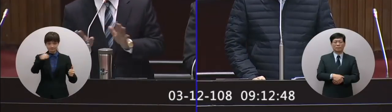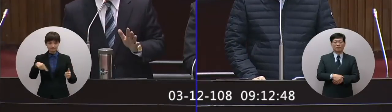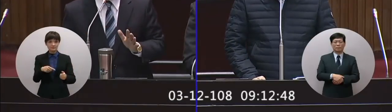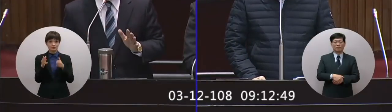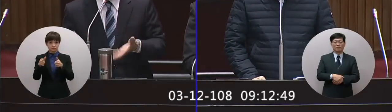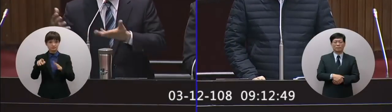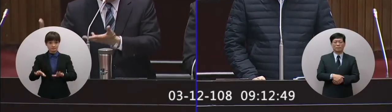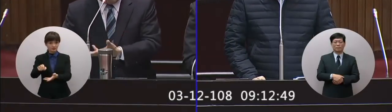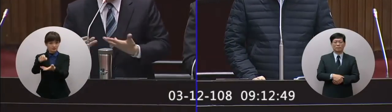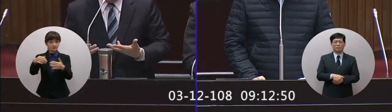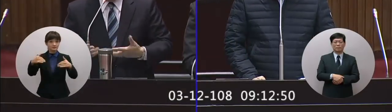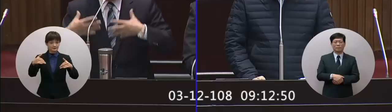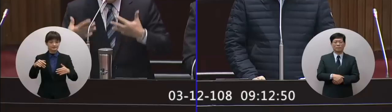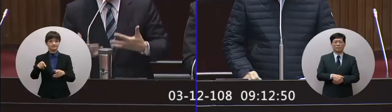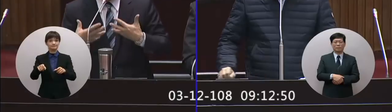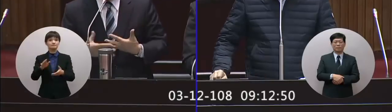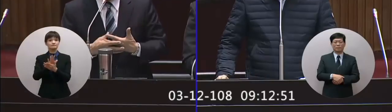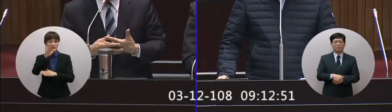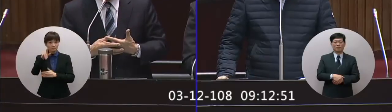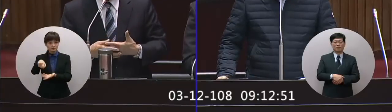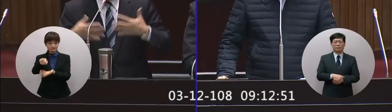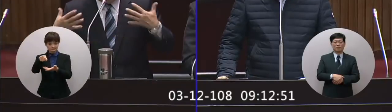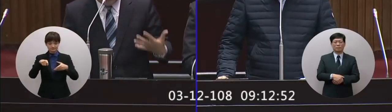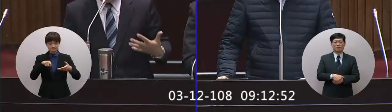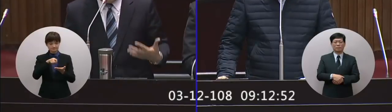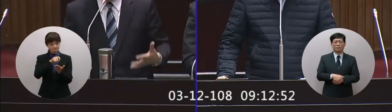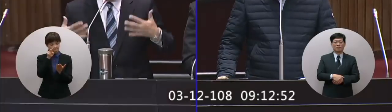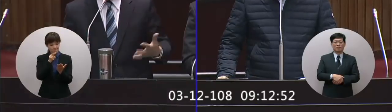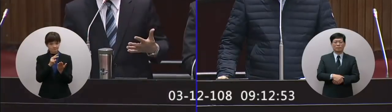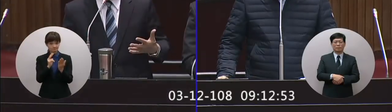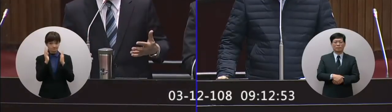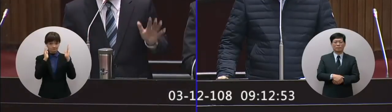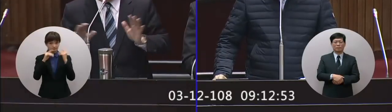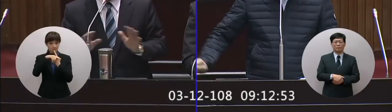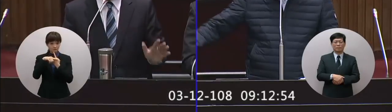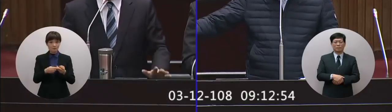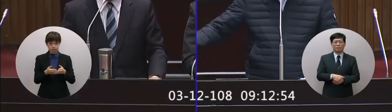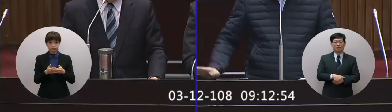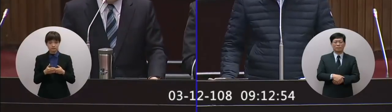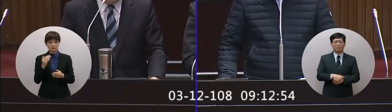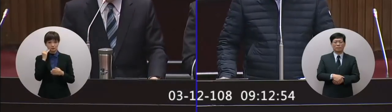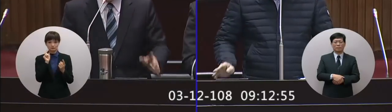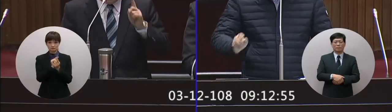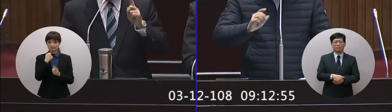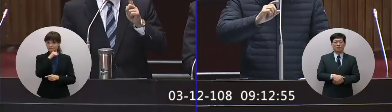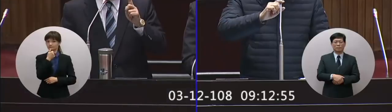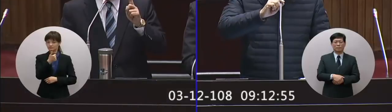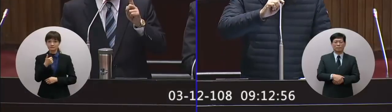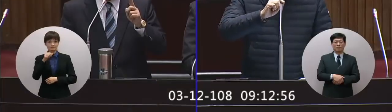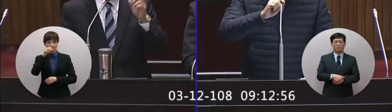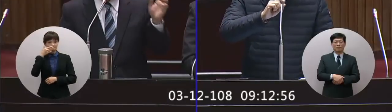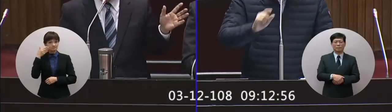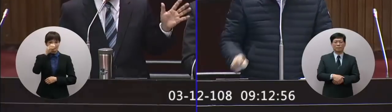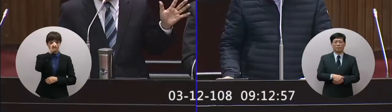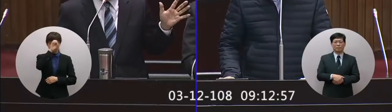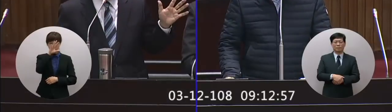要提出，现在还没提出的版本认真来研究，对台湾好的绝对不分蓝绿，一起来拼